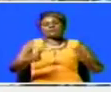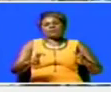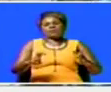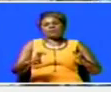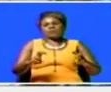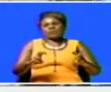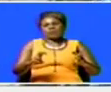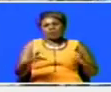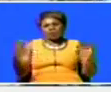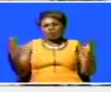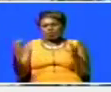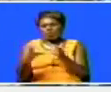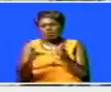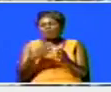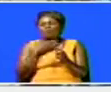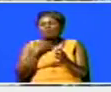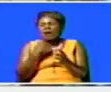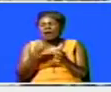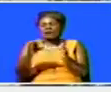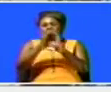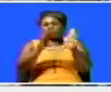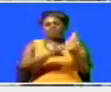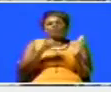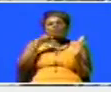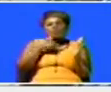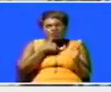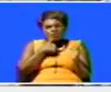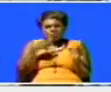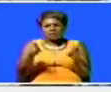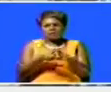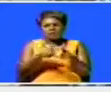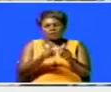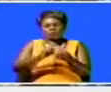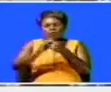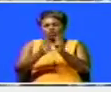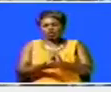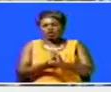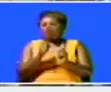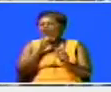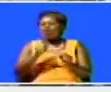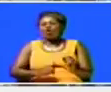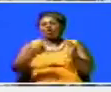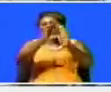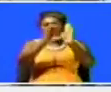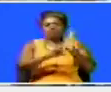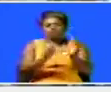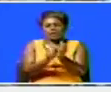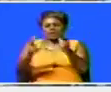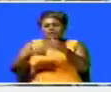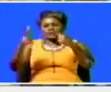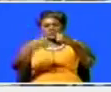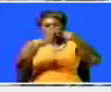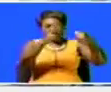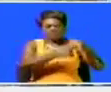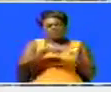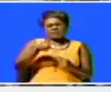vipi vuguvugu la kutaka katiba mpya ili kuwa mbadala wa katiba zamani ya mwaka 1977